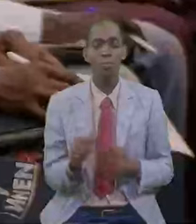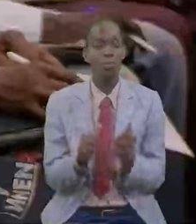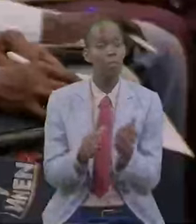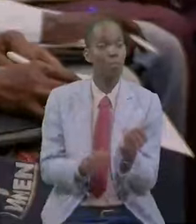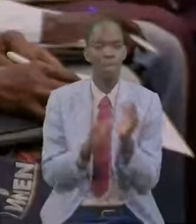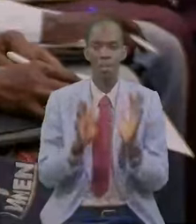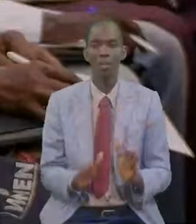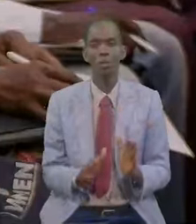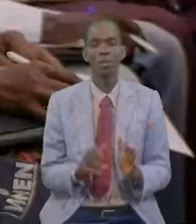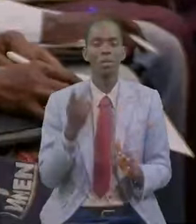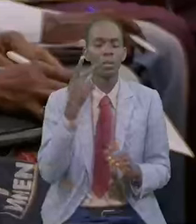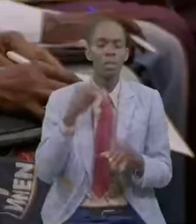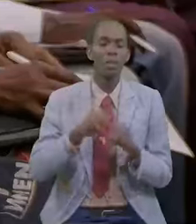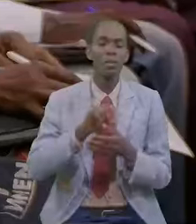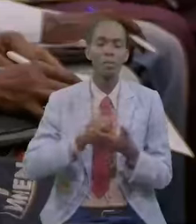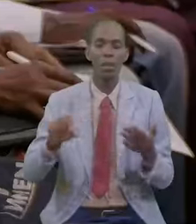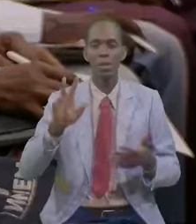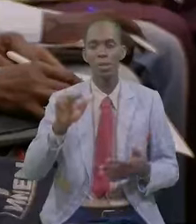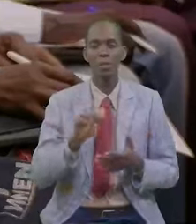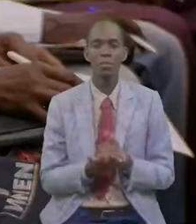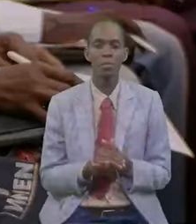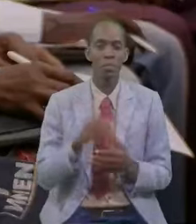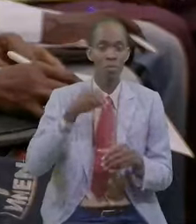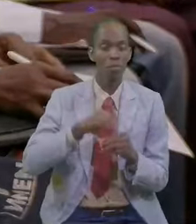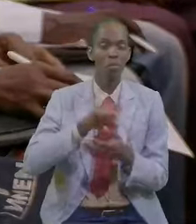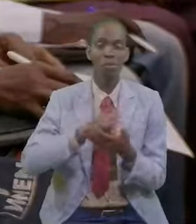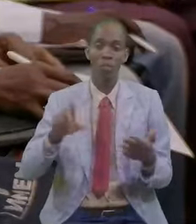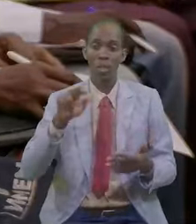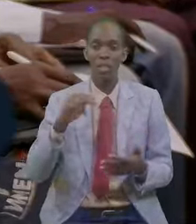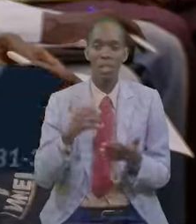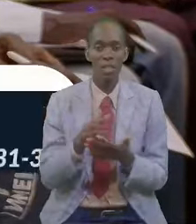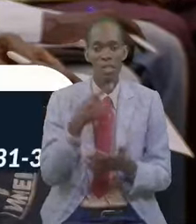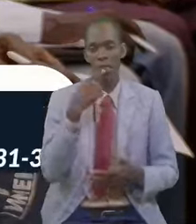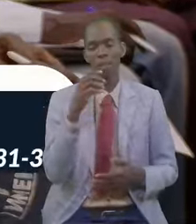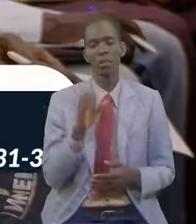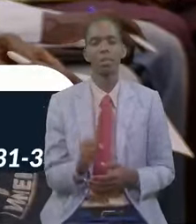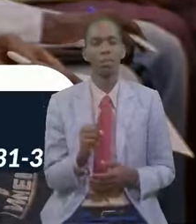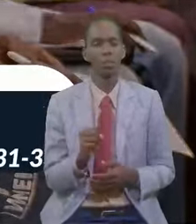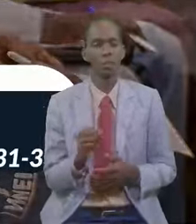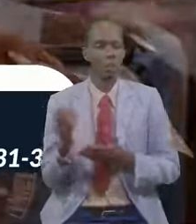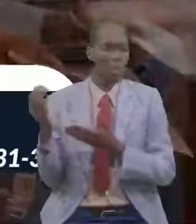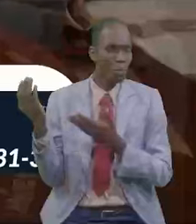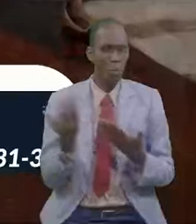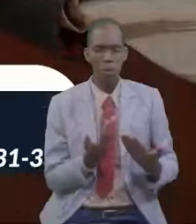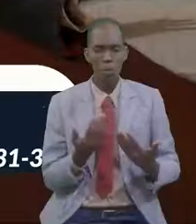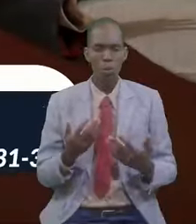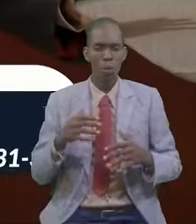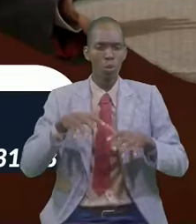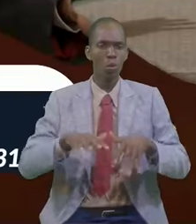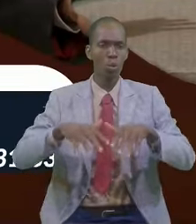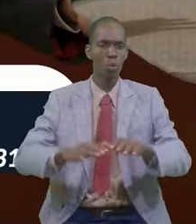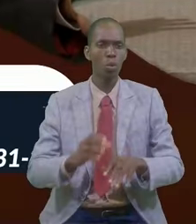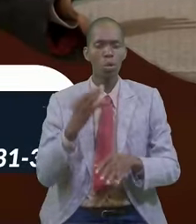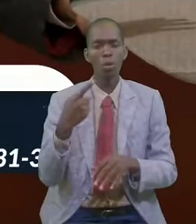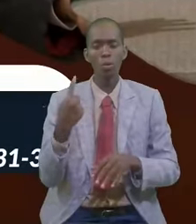rétrograde, verset 13. 13 dit, des vagues furieuses de la